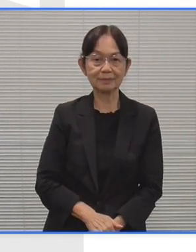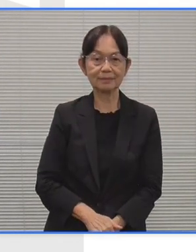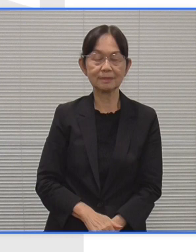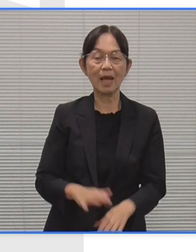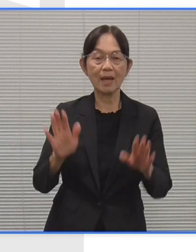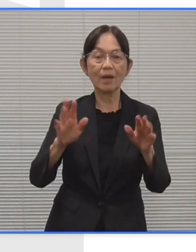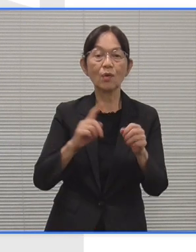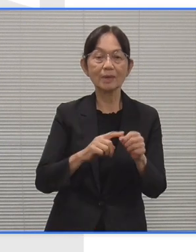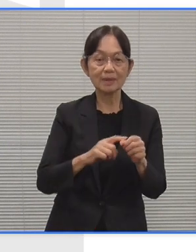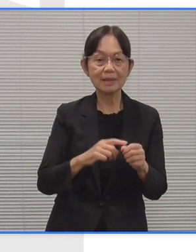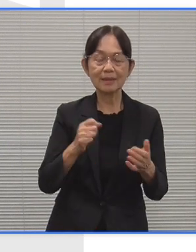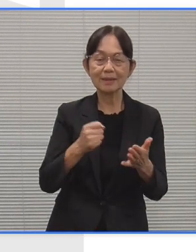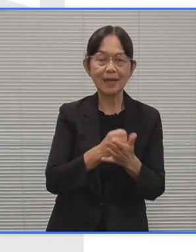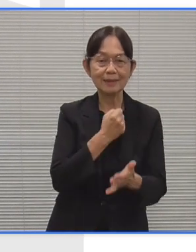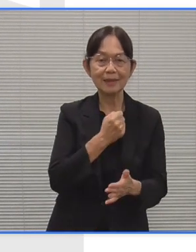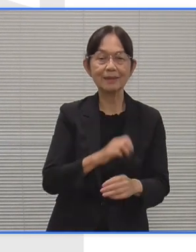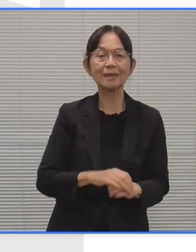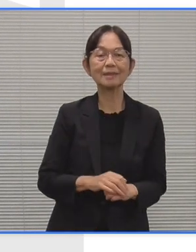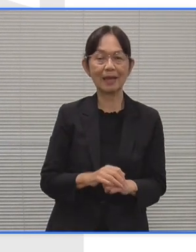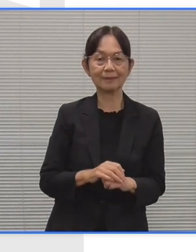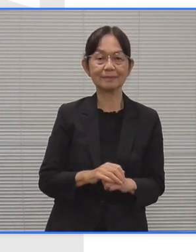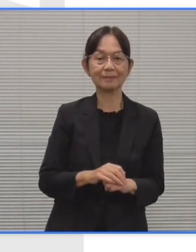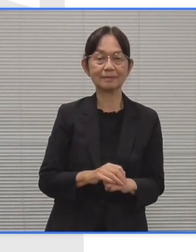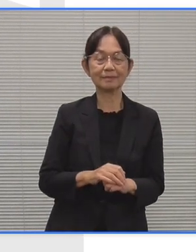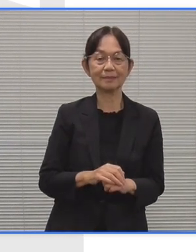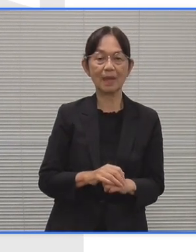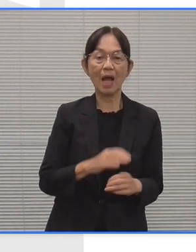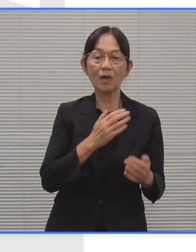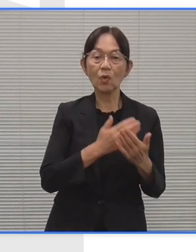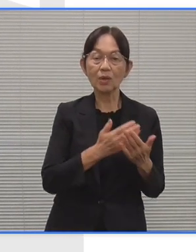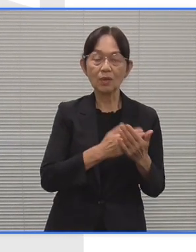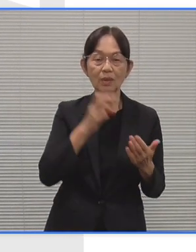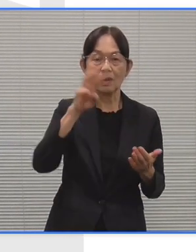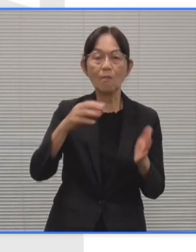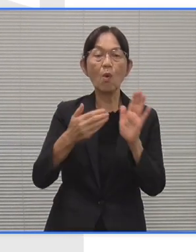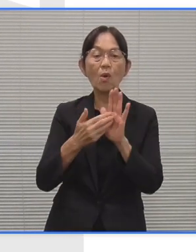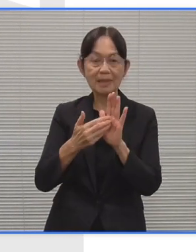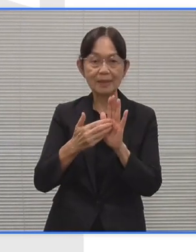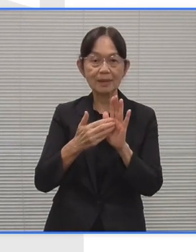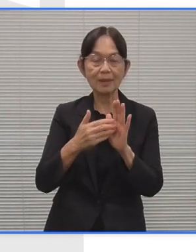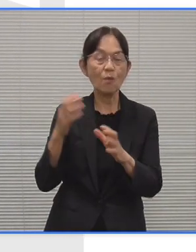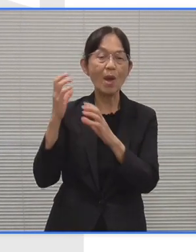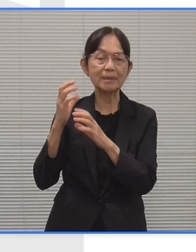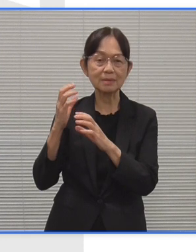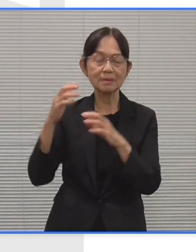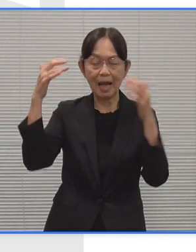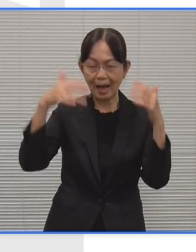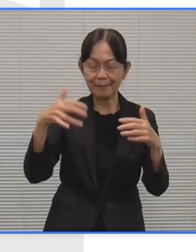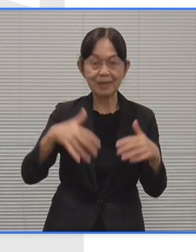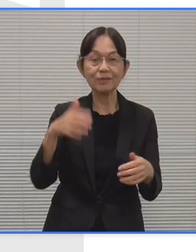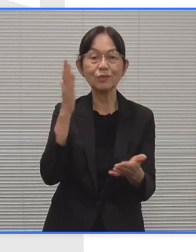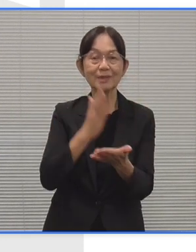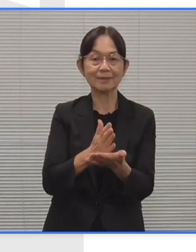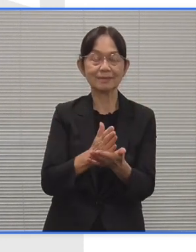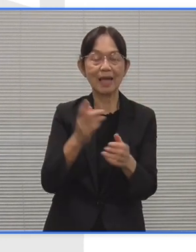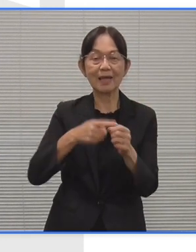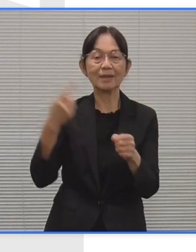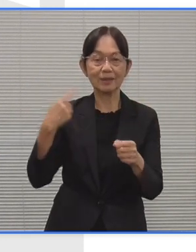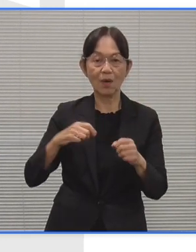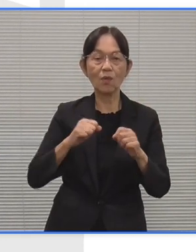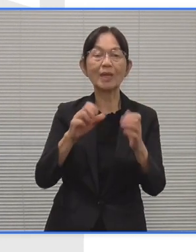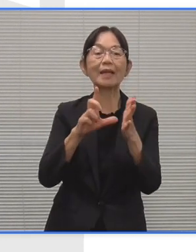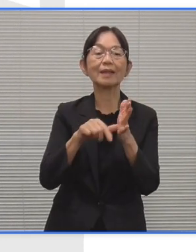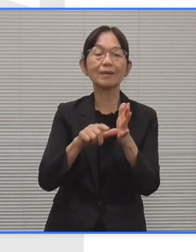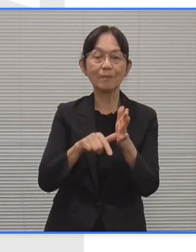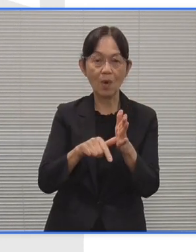今年残念ながらドキドキ防災フェスが雨で中止になってしまったんですけれども、昨年行った時もです